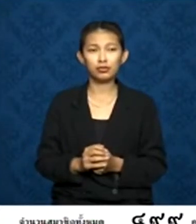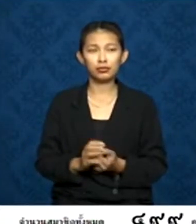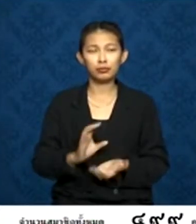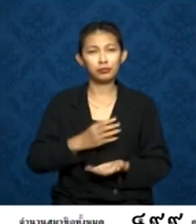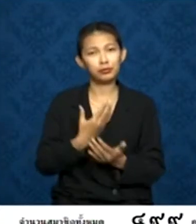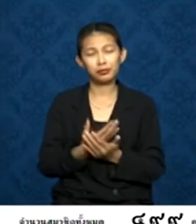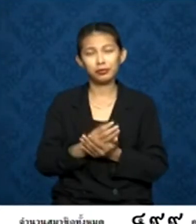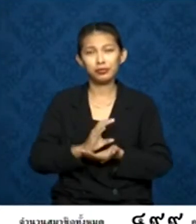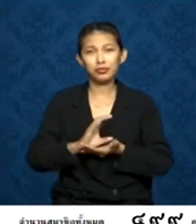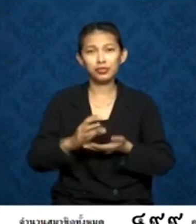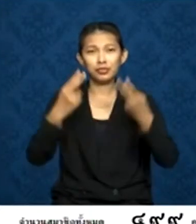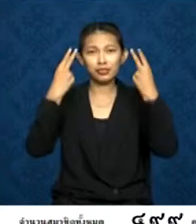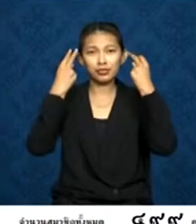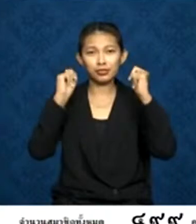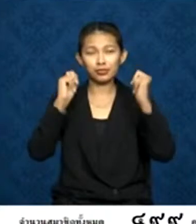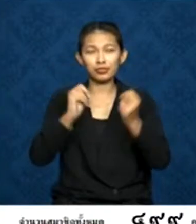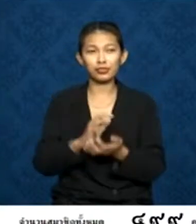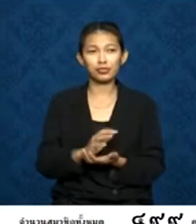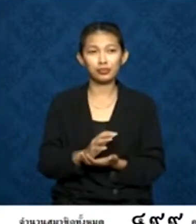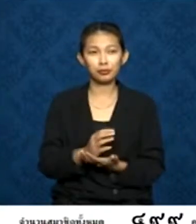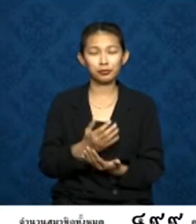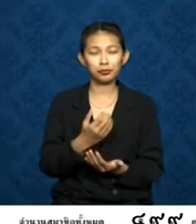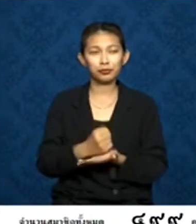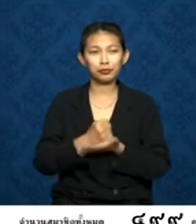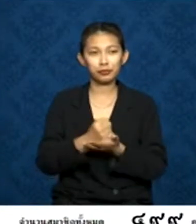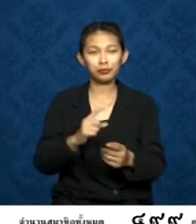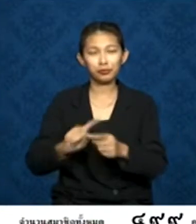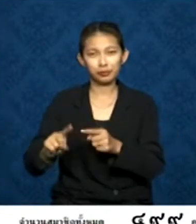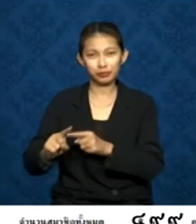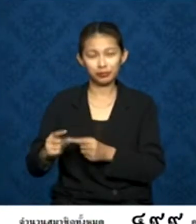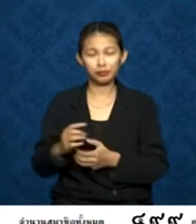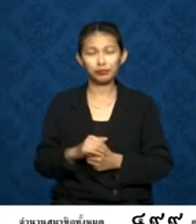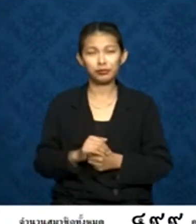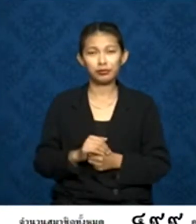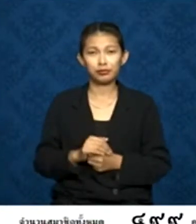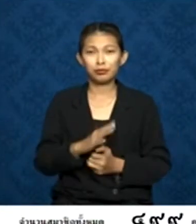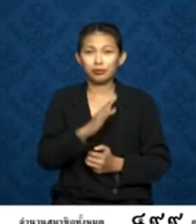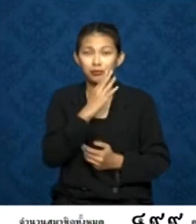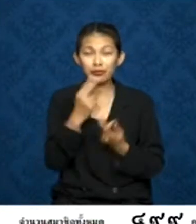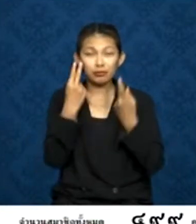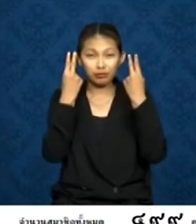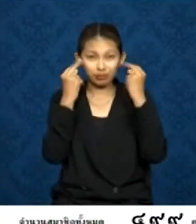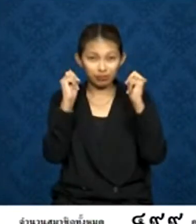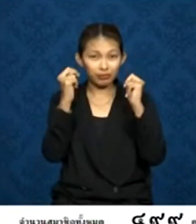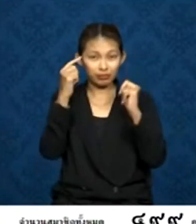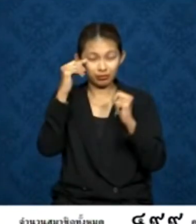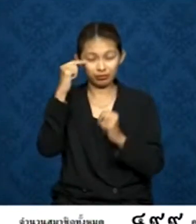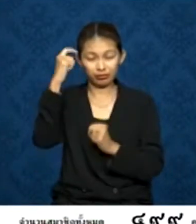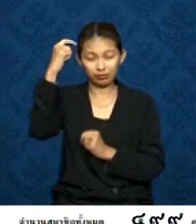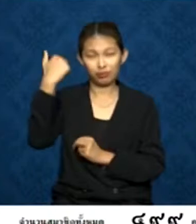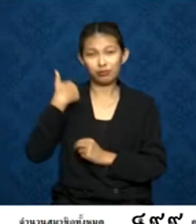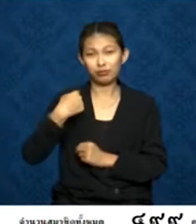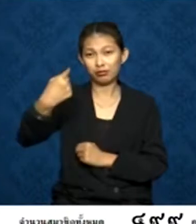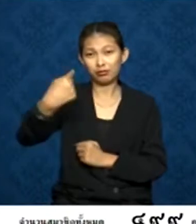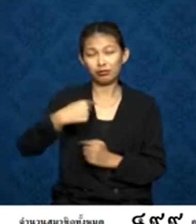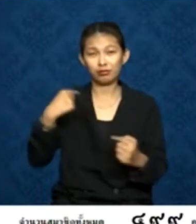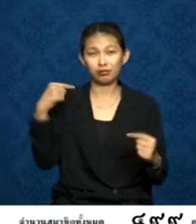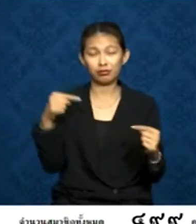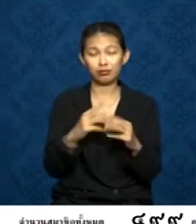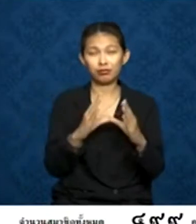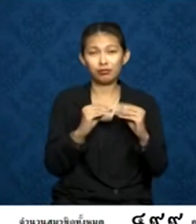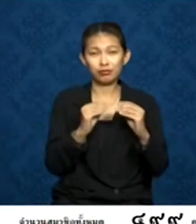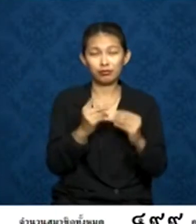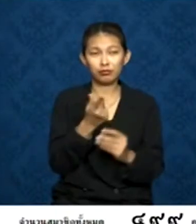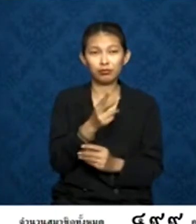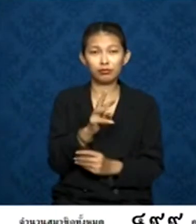ยกรัฐิมตีในเรื่องของการยวยาดางต่าพ่ท่านใยกรัฐมตีได้กรุ่นาสรางการในที่ประชุมคณะรัฐิตี